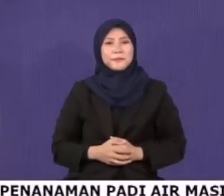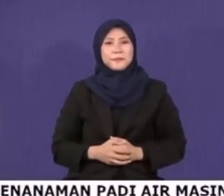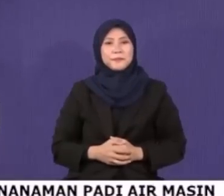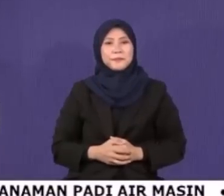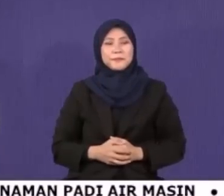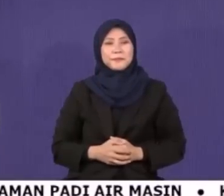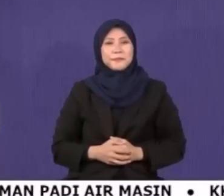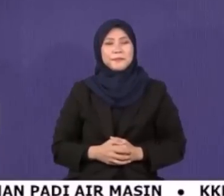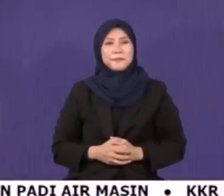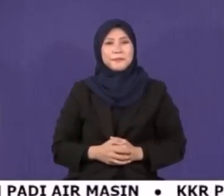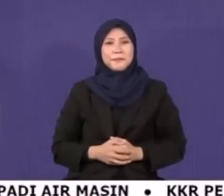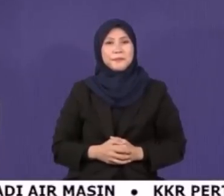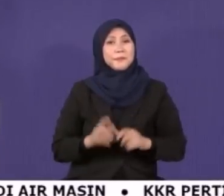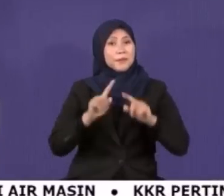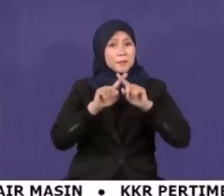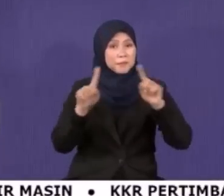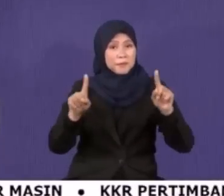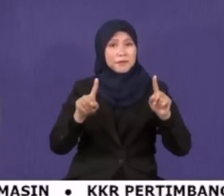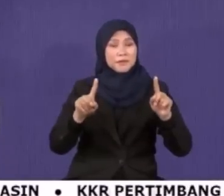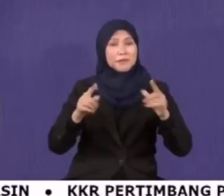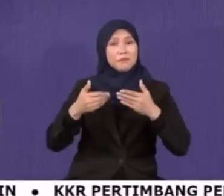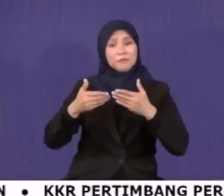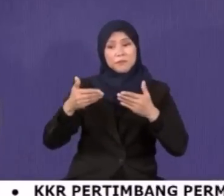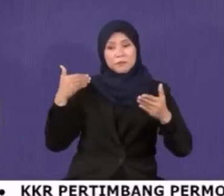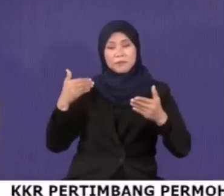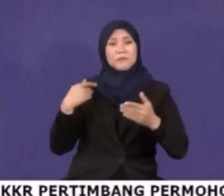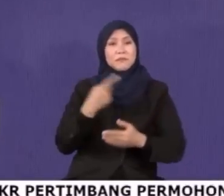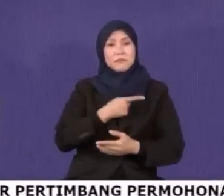tetapi seperti mana kita sedia maklum